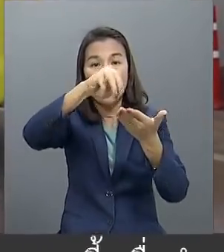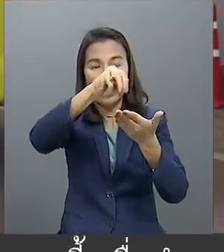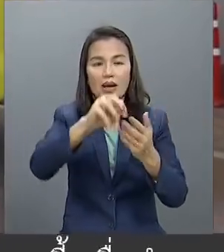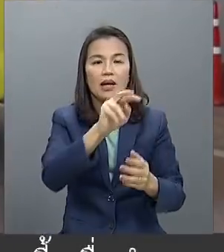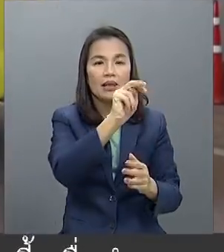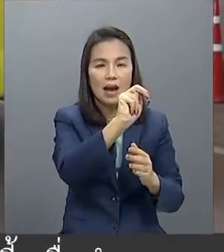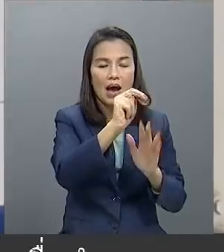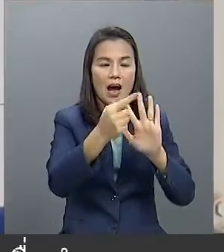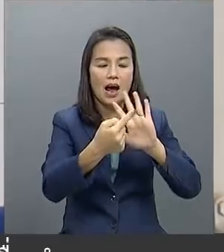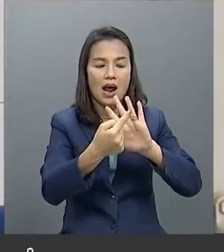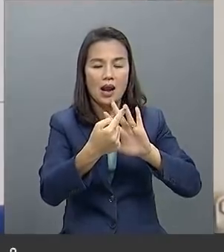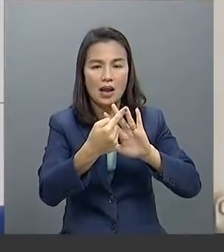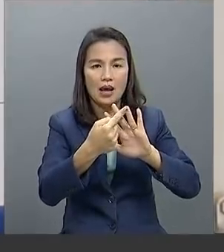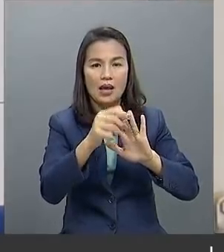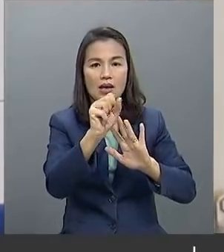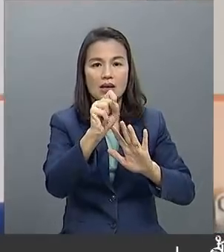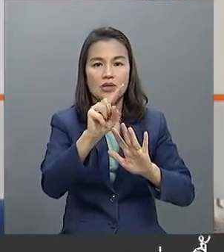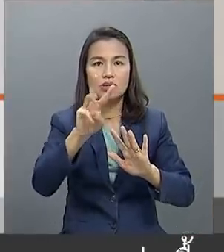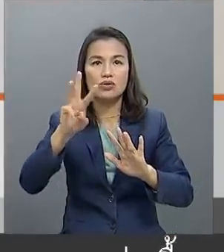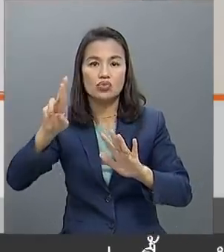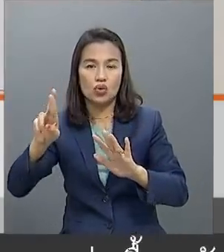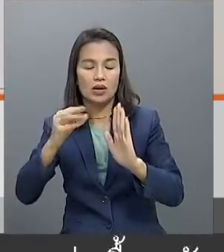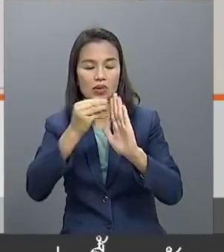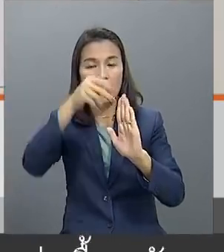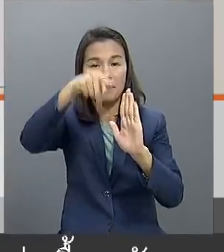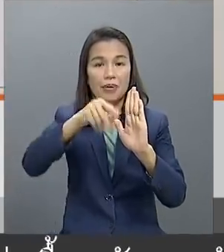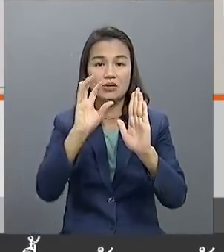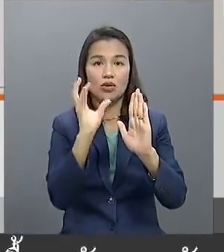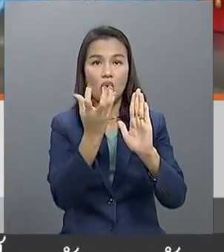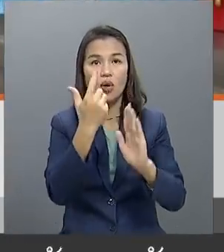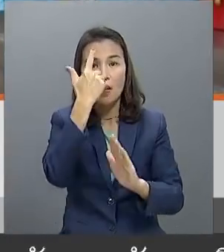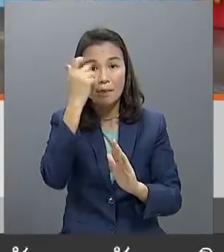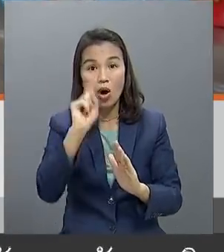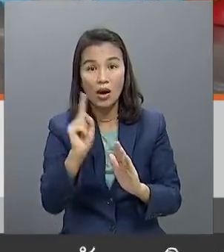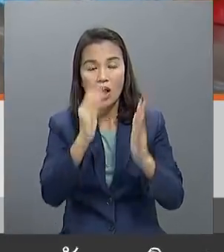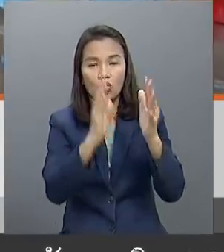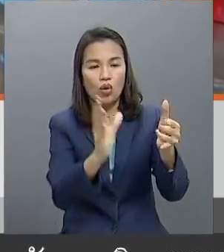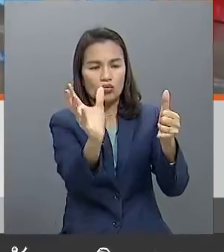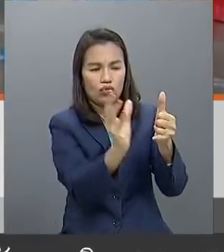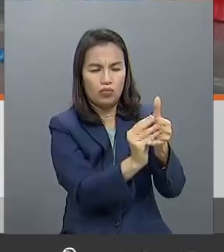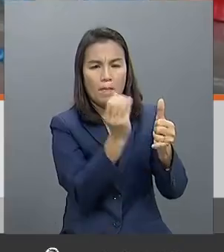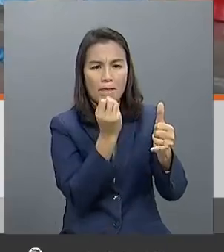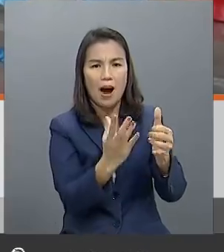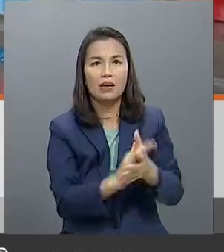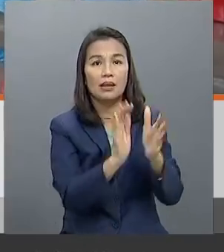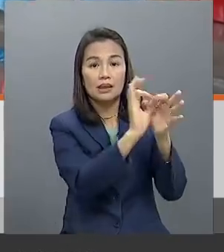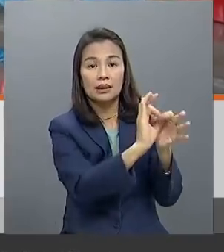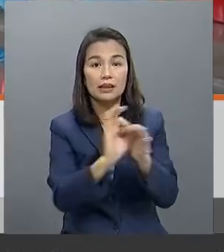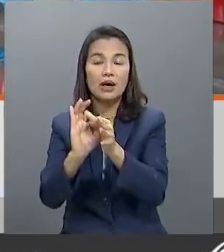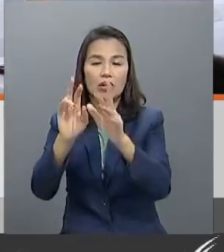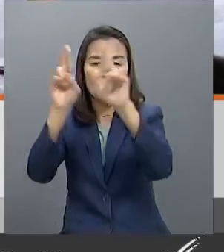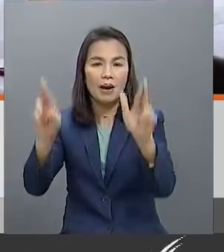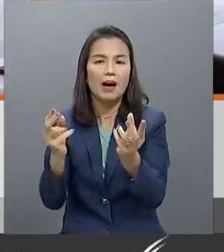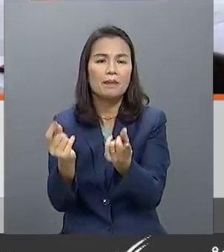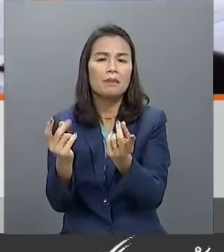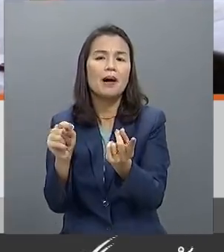ชุมชนใกล้เคียงอำเภอเมืองพิษณุโลกหลังจากมีผู้ติดเชื้อกู 29จำนวนมากที่เชื่อมโยงกับสถานบันเทิงล่า